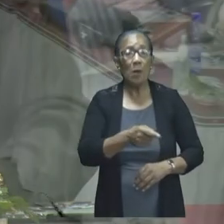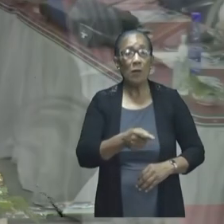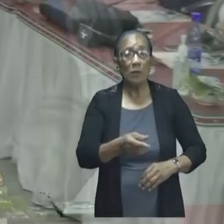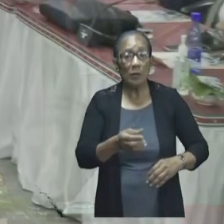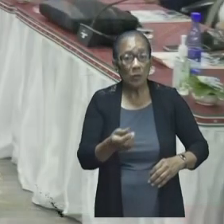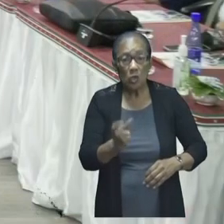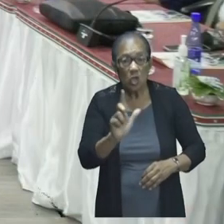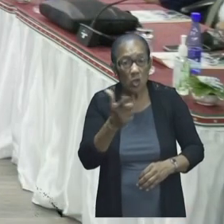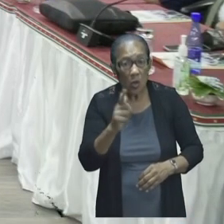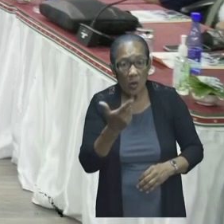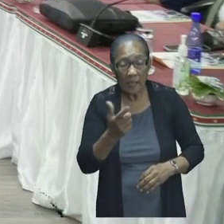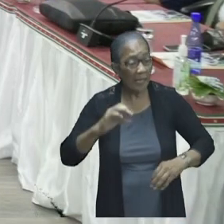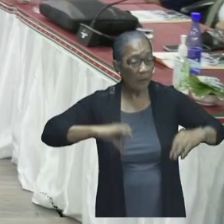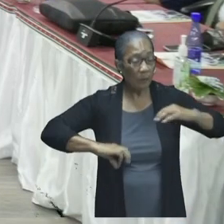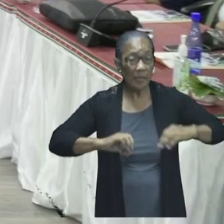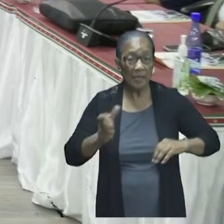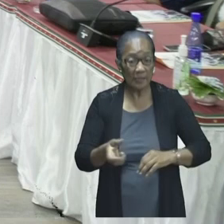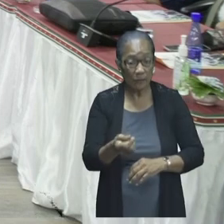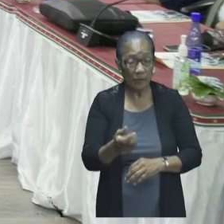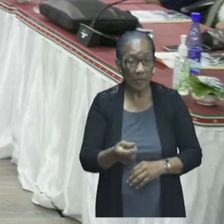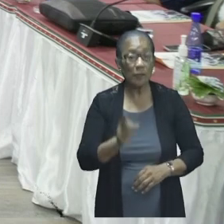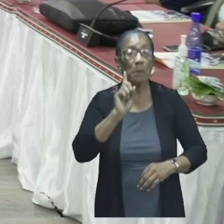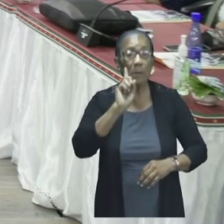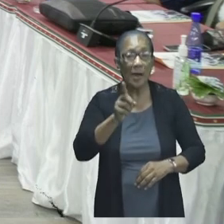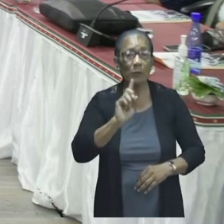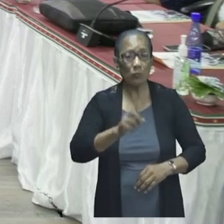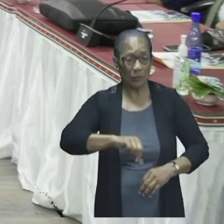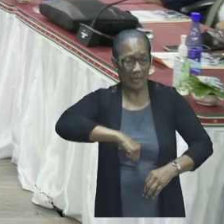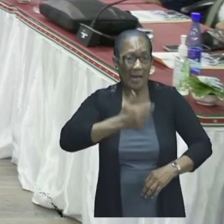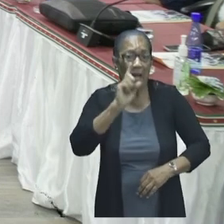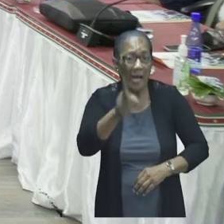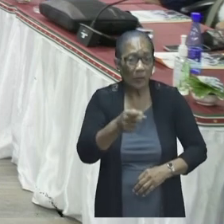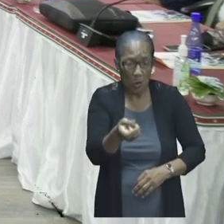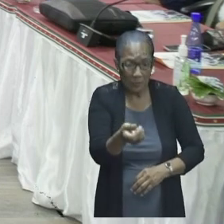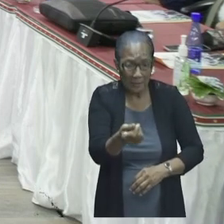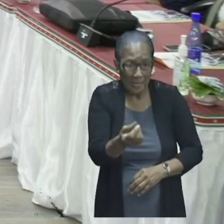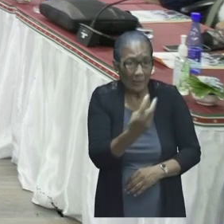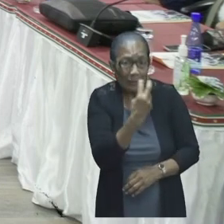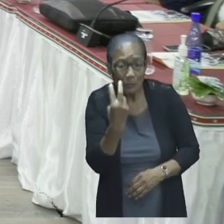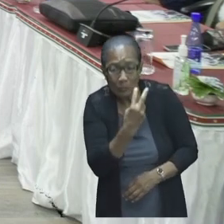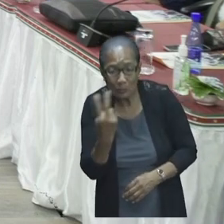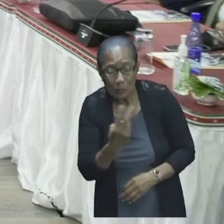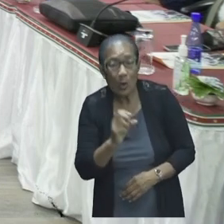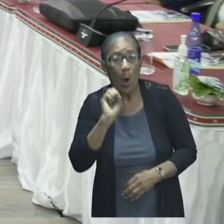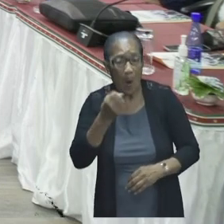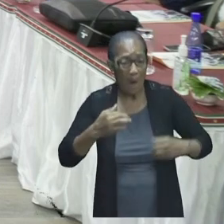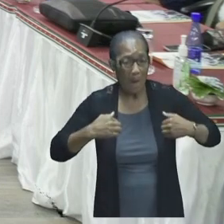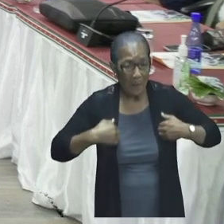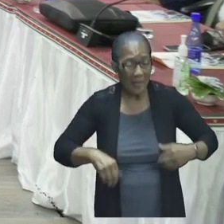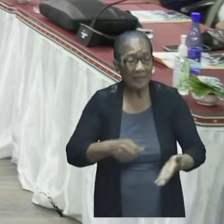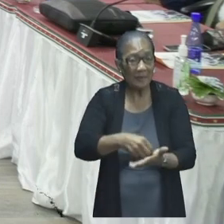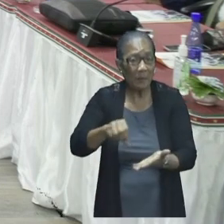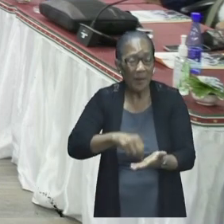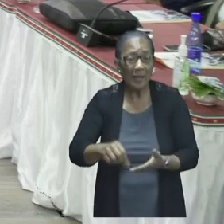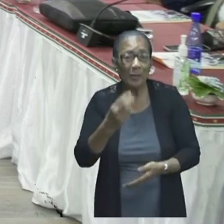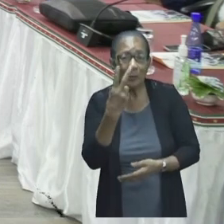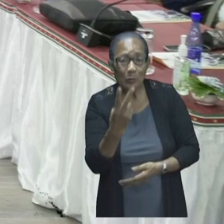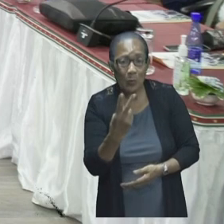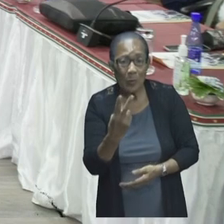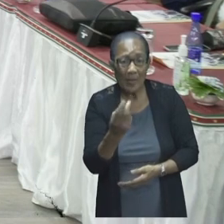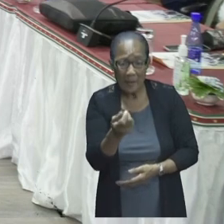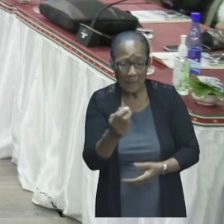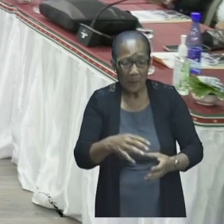hij moest geld goud zoeken met banken praat ik moest naar toe bankdirecteuren gaan bellen om te vragen